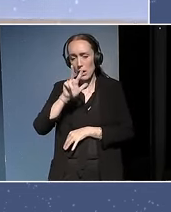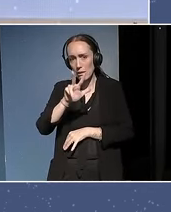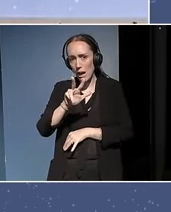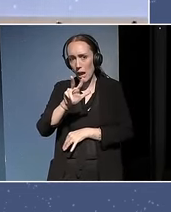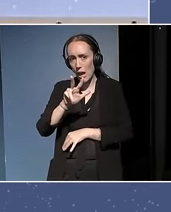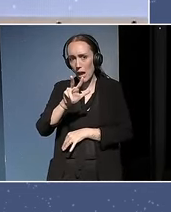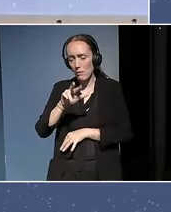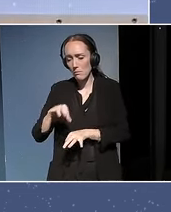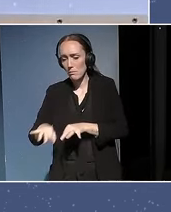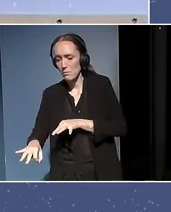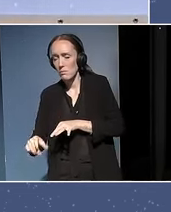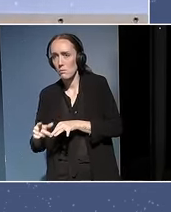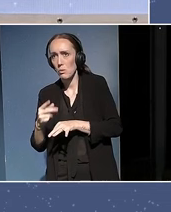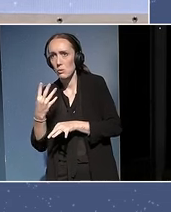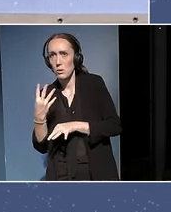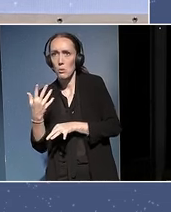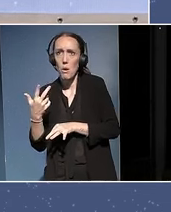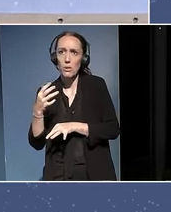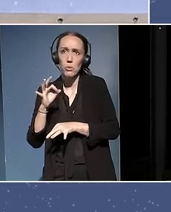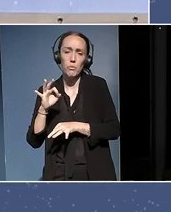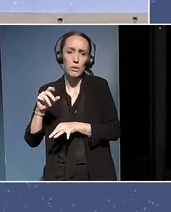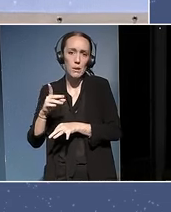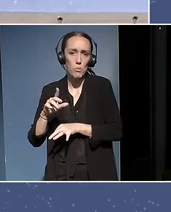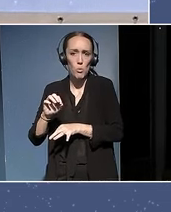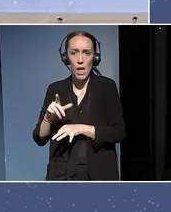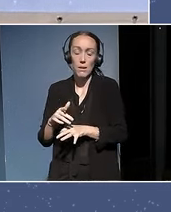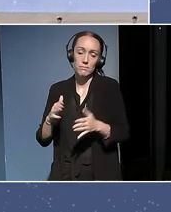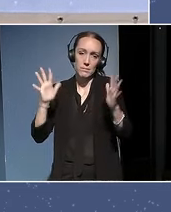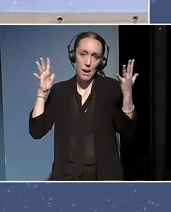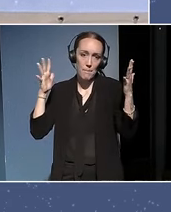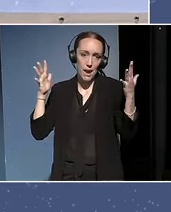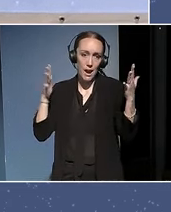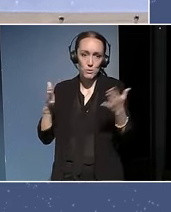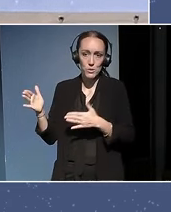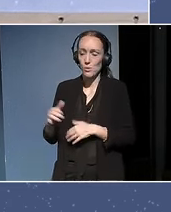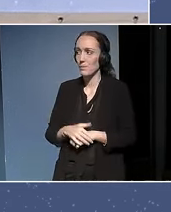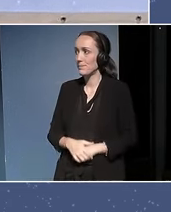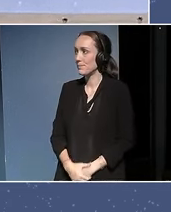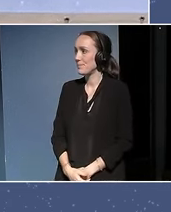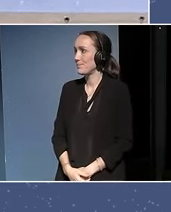l'ulna e la e la fibula Questo è il risultato Facciamo un applauso a questi ragazzi